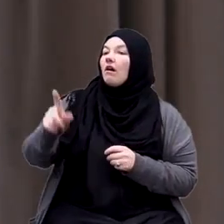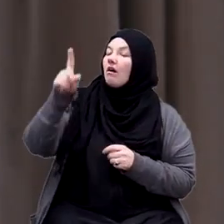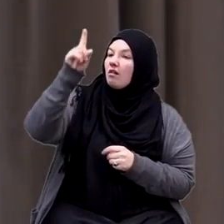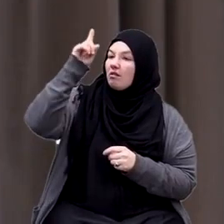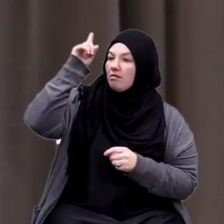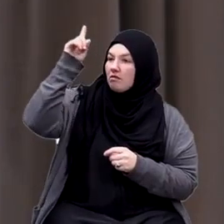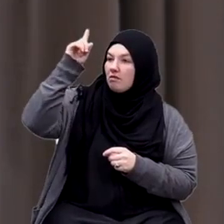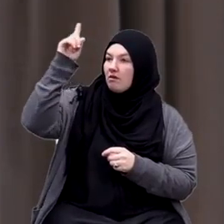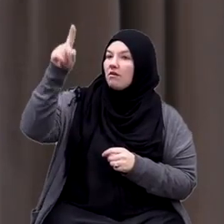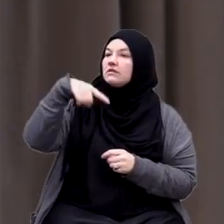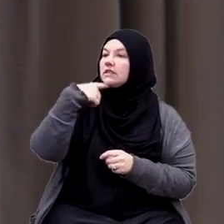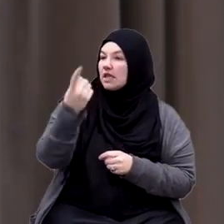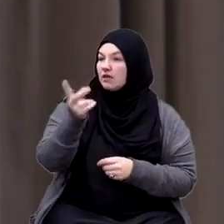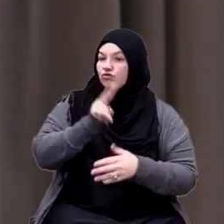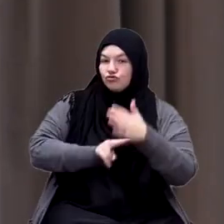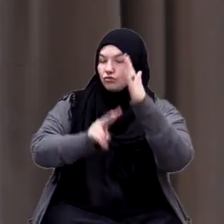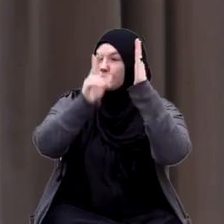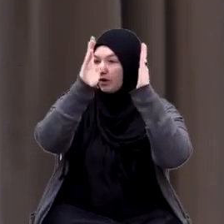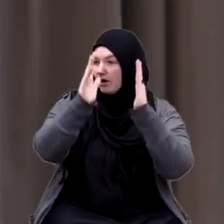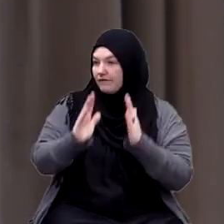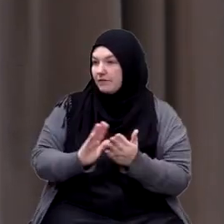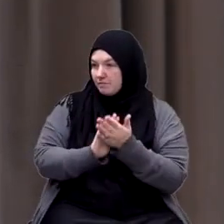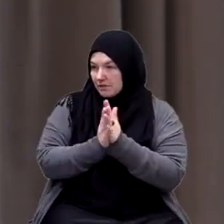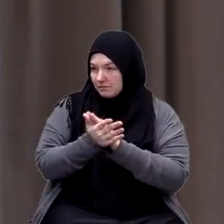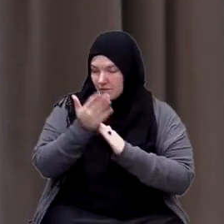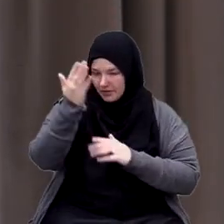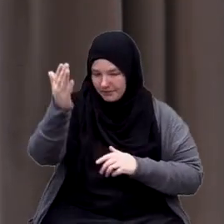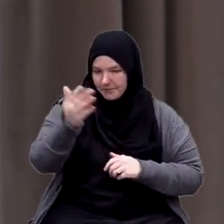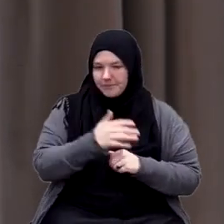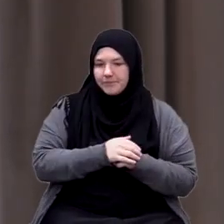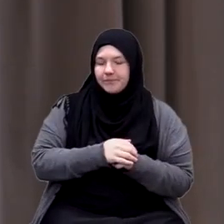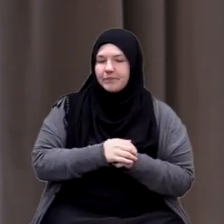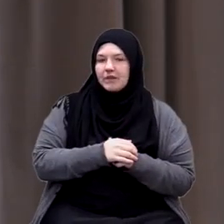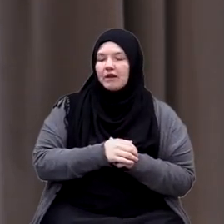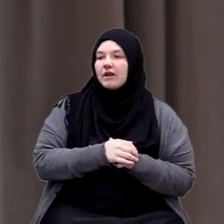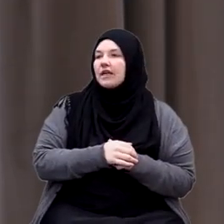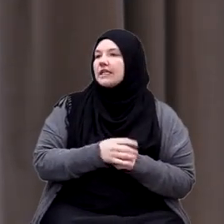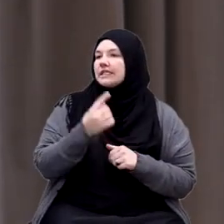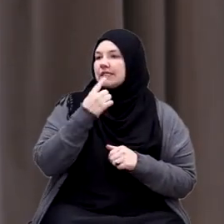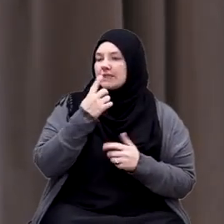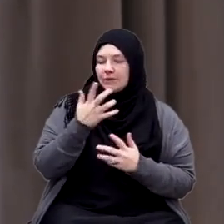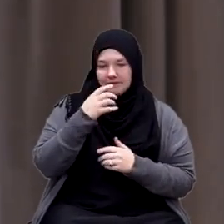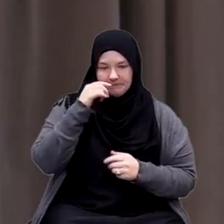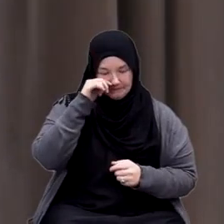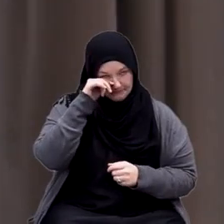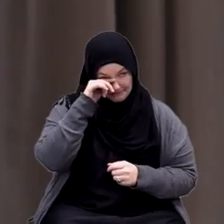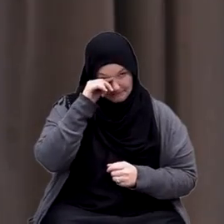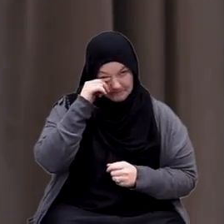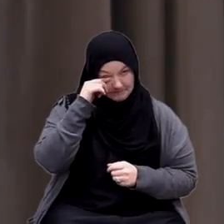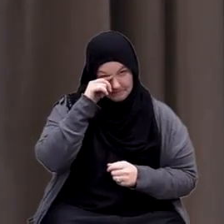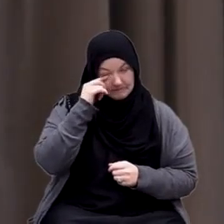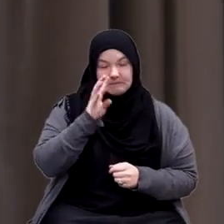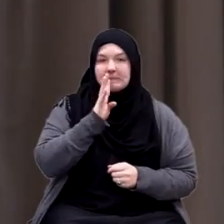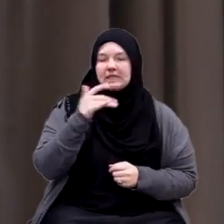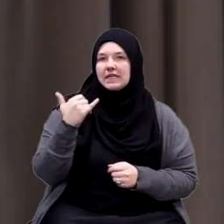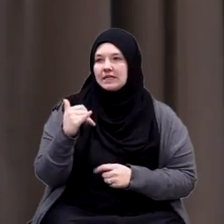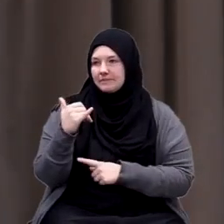wa sallam, and he is who he is, قُلْ إِنَّ صَلَاتِي